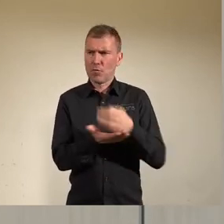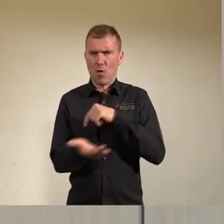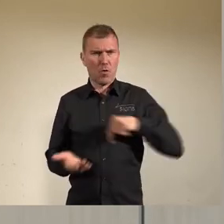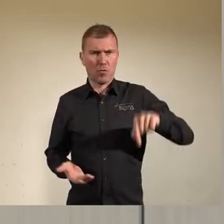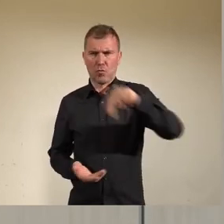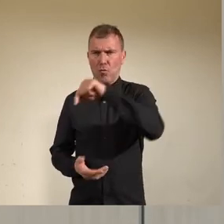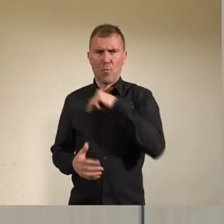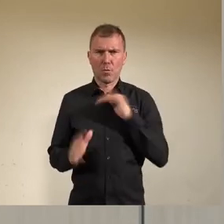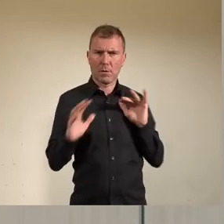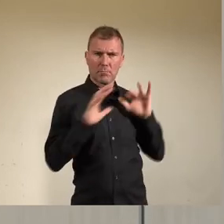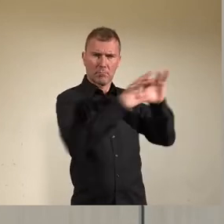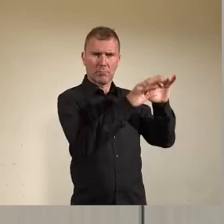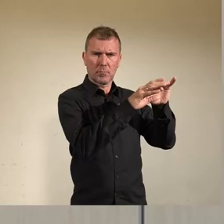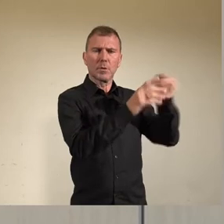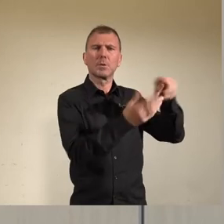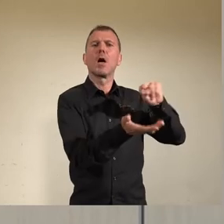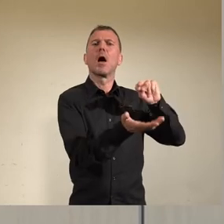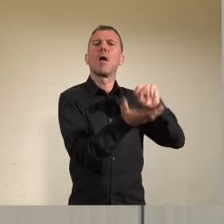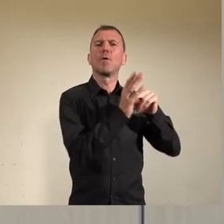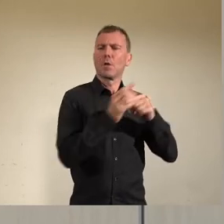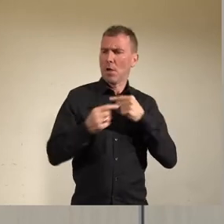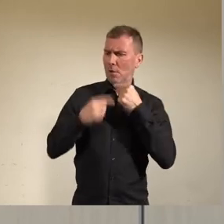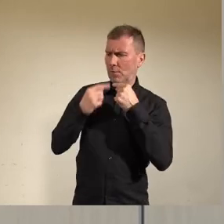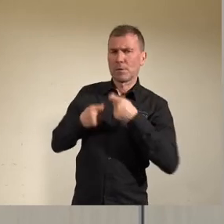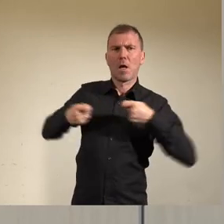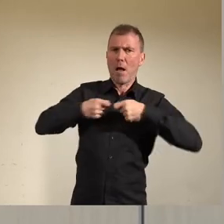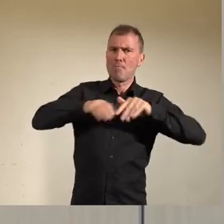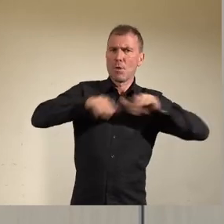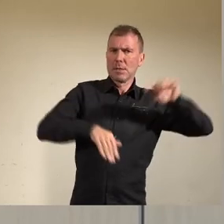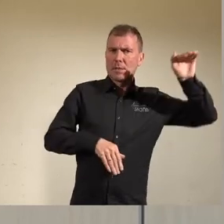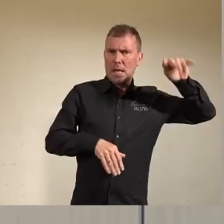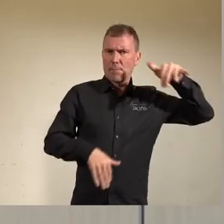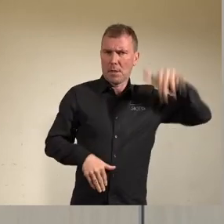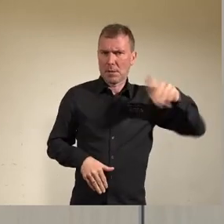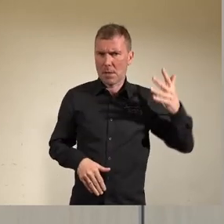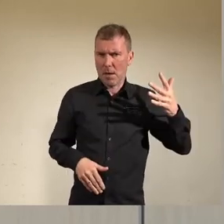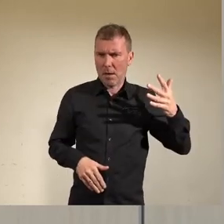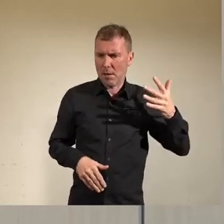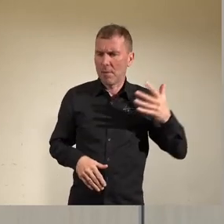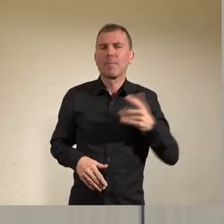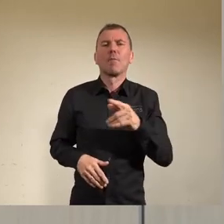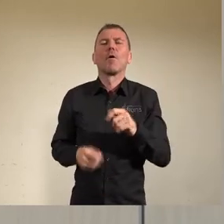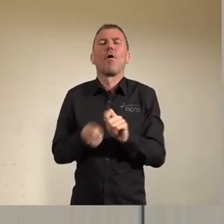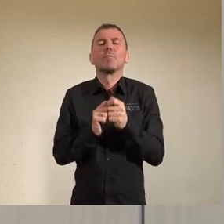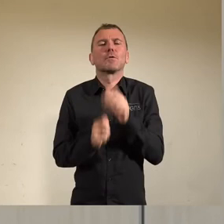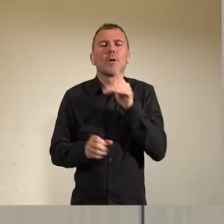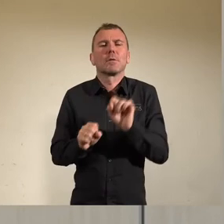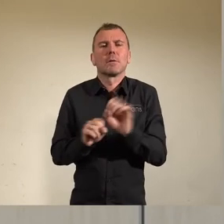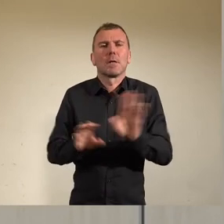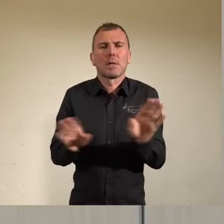auch, dass das entsprechende politische Versprechen auf Bundesebene gibt. Das harrt alles noch der Umsetzung. Insofern